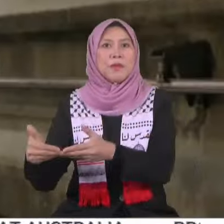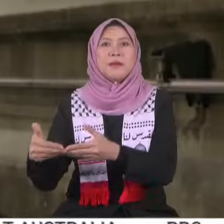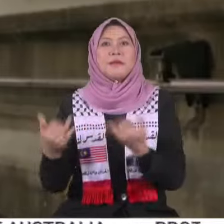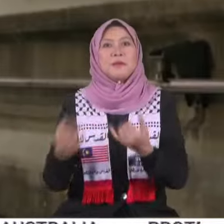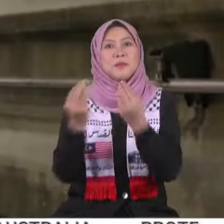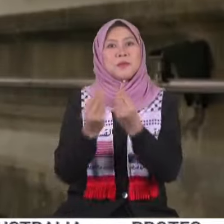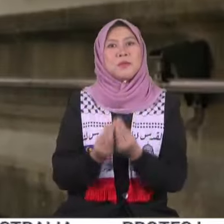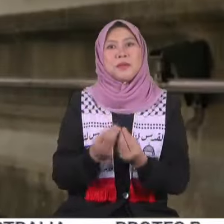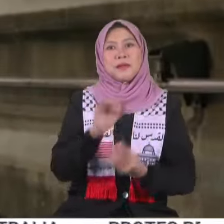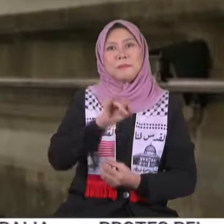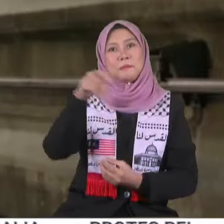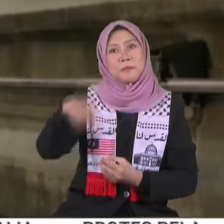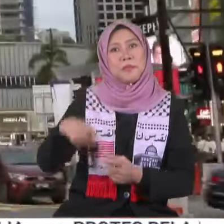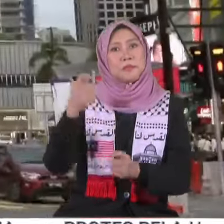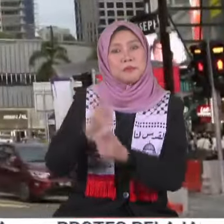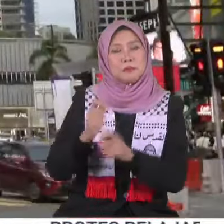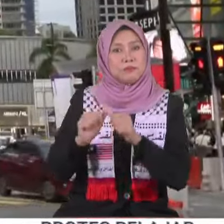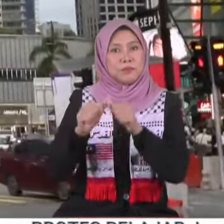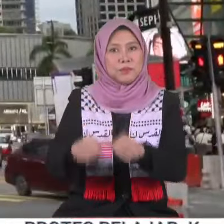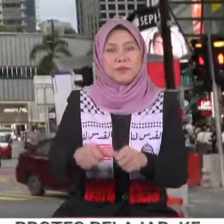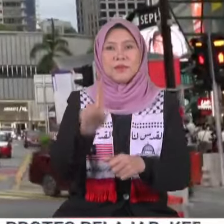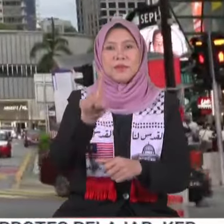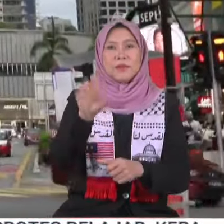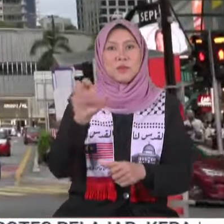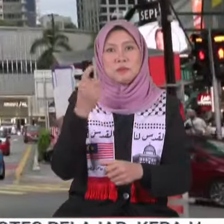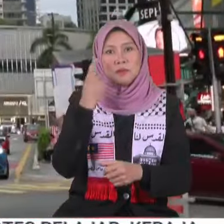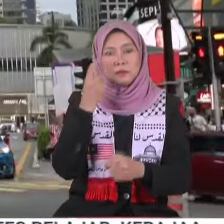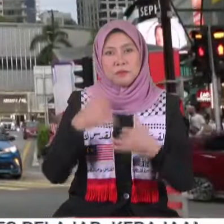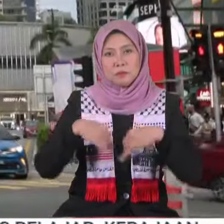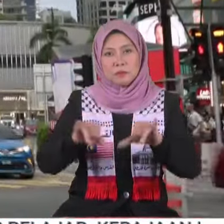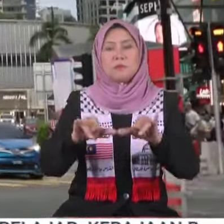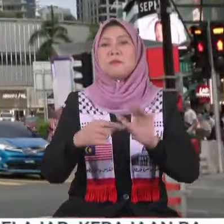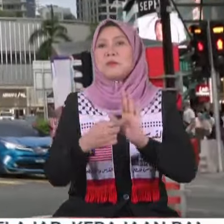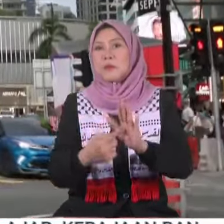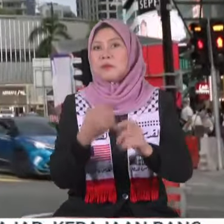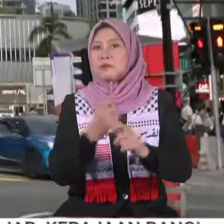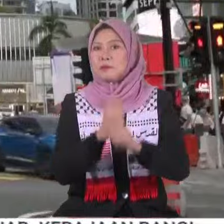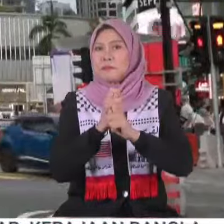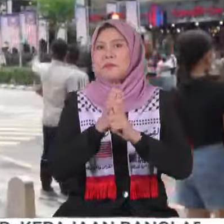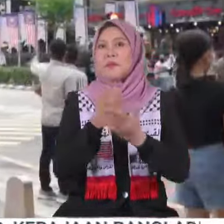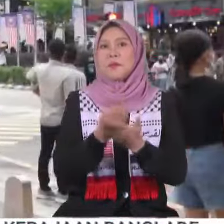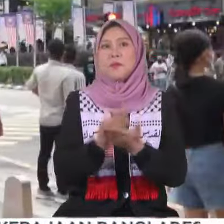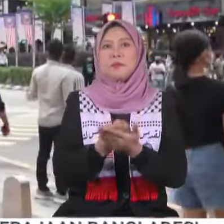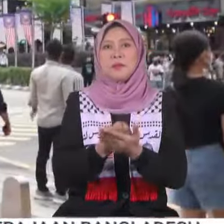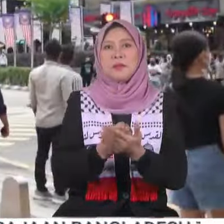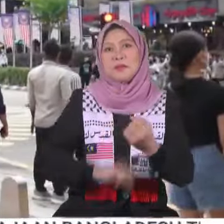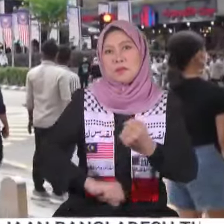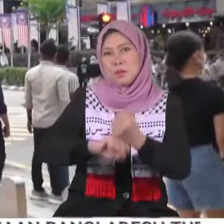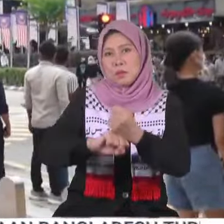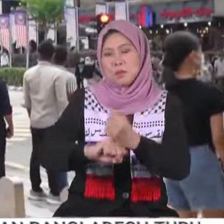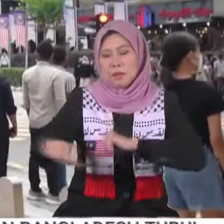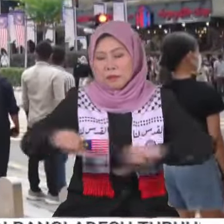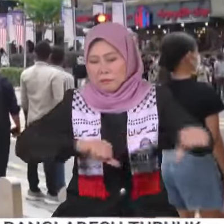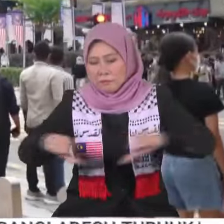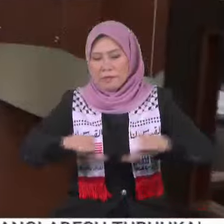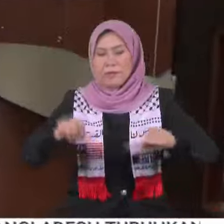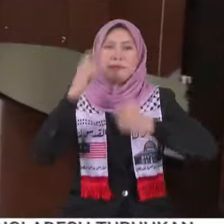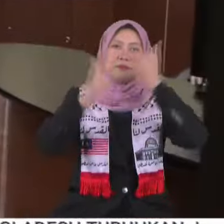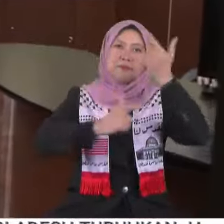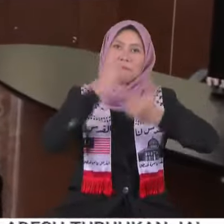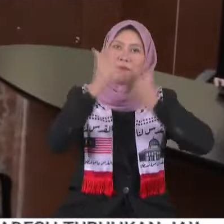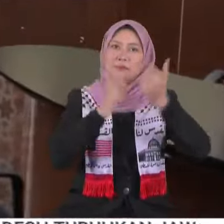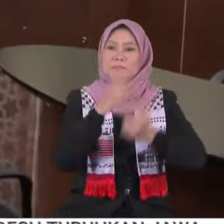yang kekal konsisten melebihi 100 mata turut mencerminkan ketahanan ekonomi disokong peningkatan aktiviti pelancongan